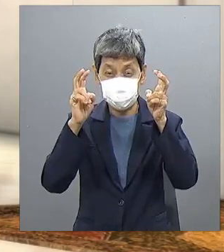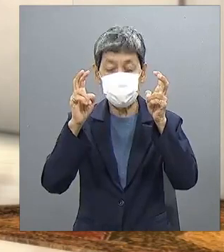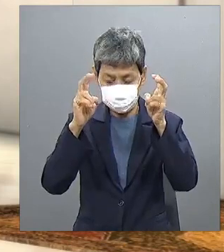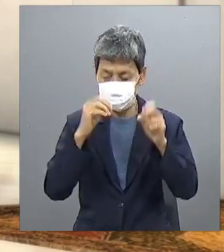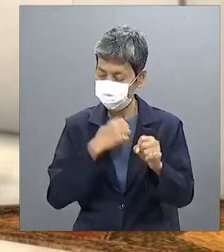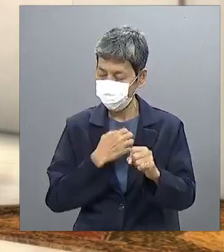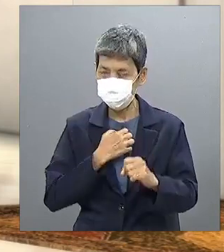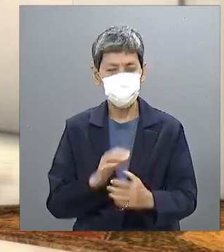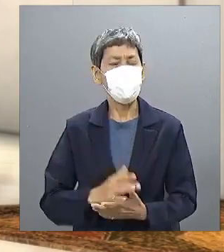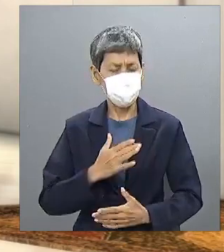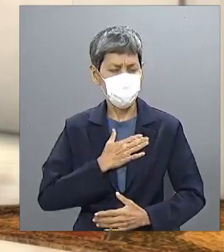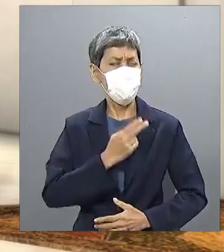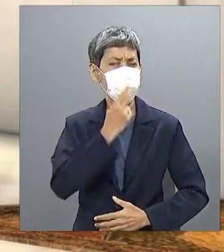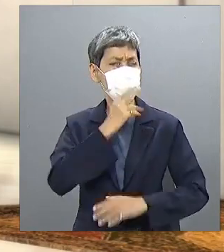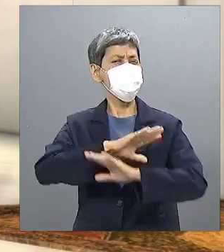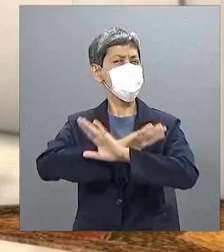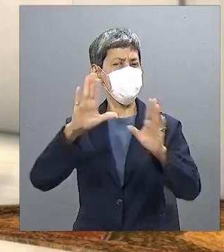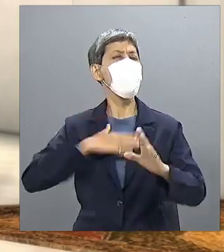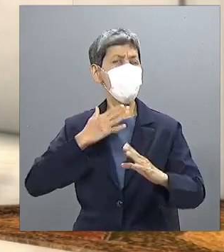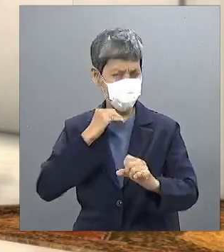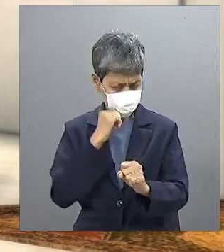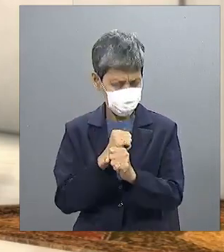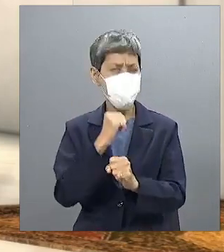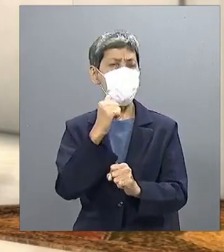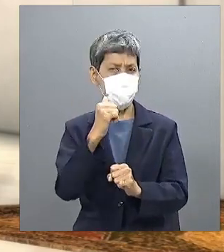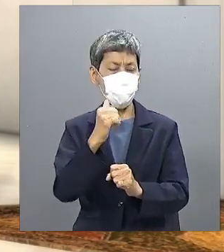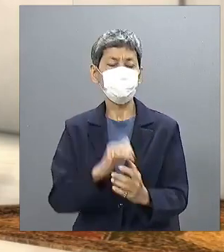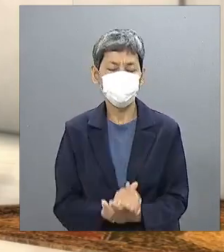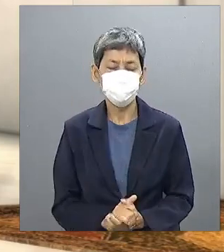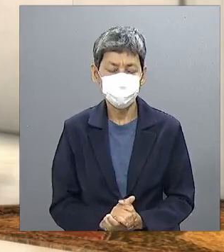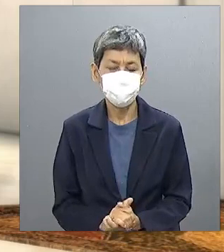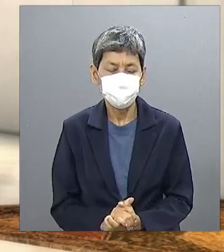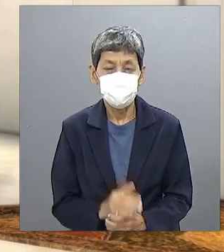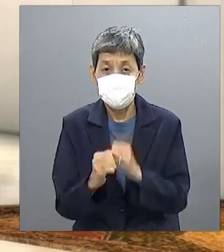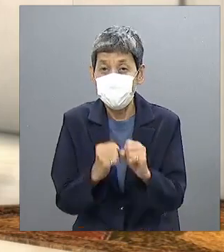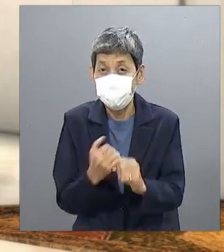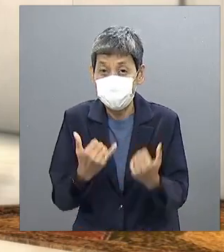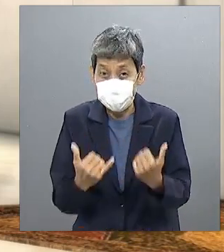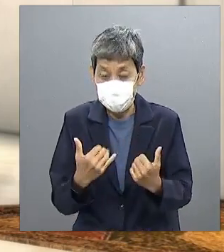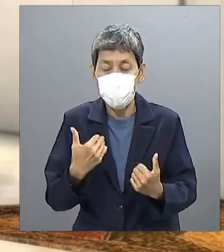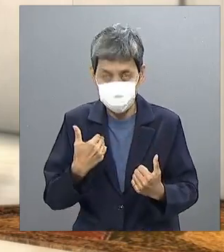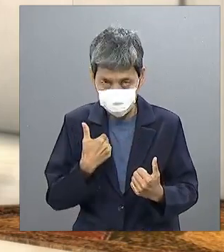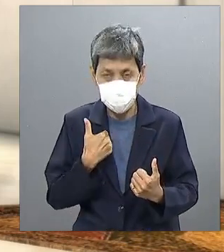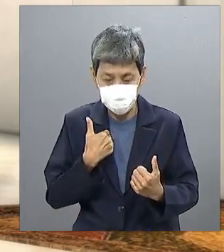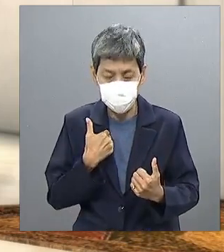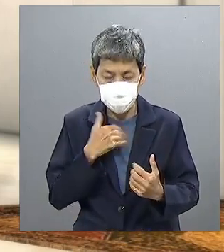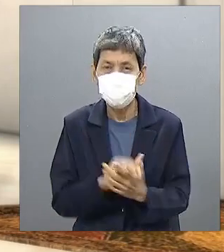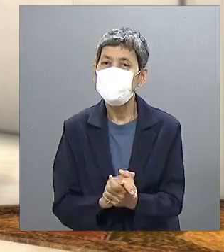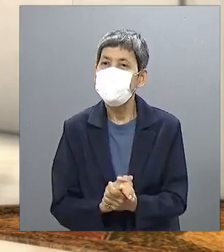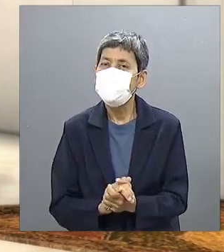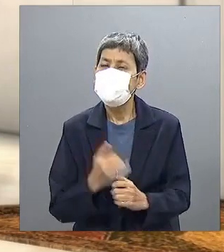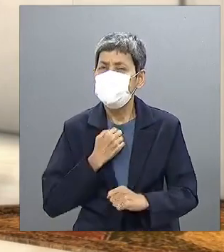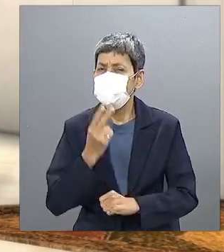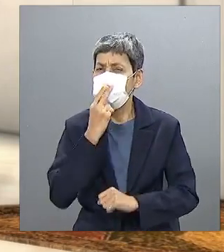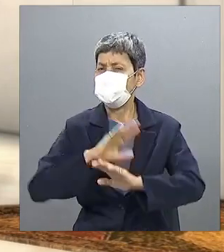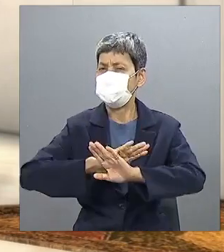หรือว่าเลิกสูบลดเสี่ยงคุณทำได้ค่ะซึ่งในปีนี้นะคะเขามีการรณรงค์ข่าวว่าให้เลิกสูบบุหรี่